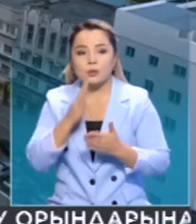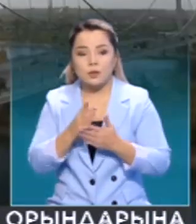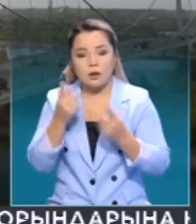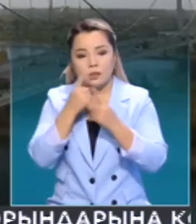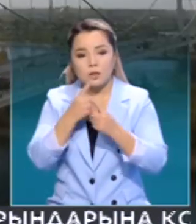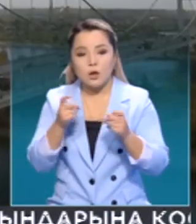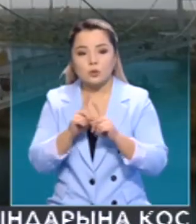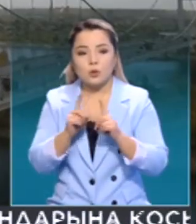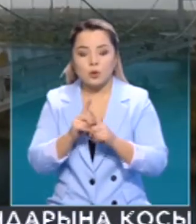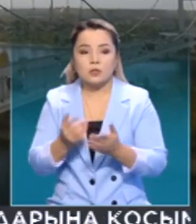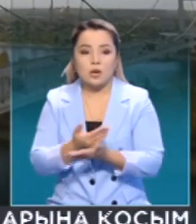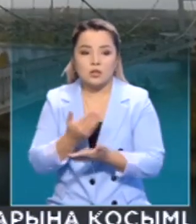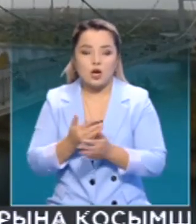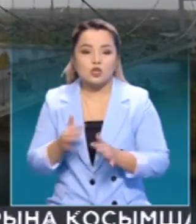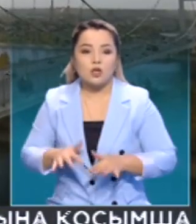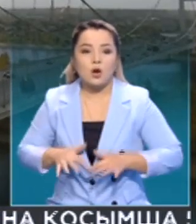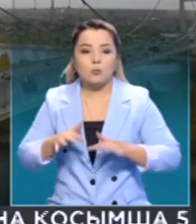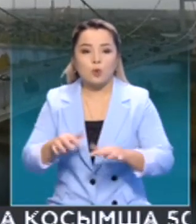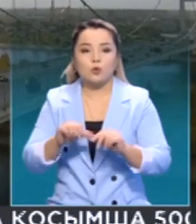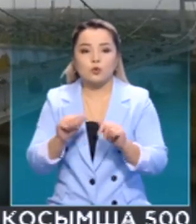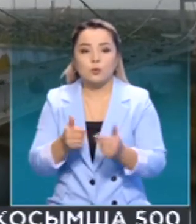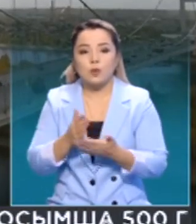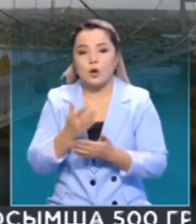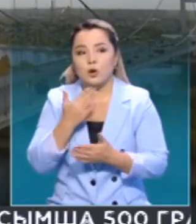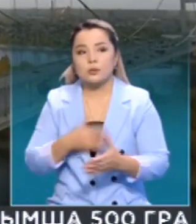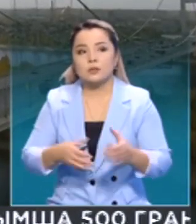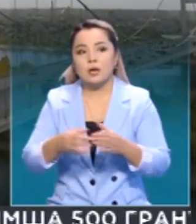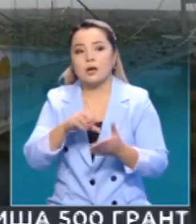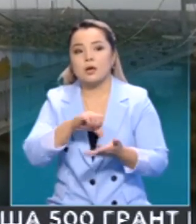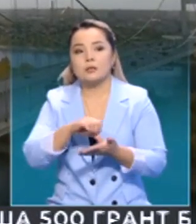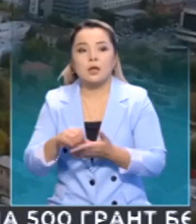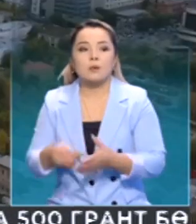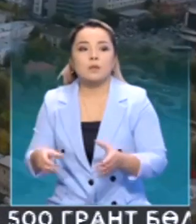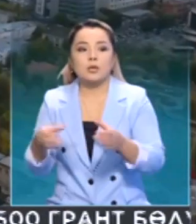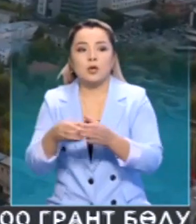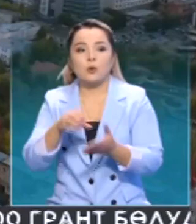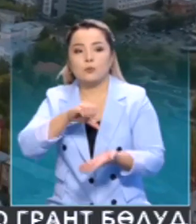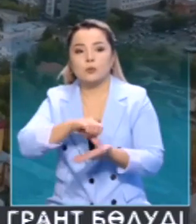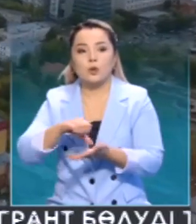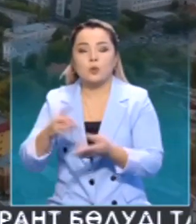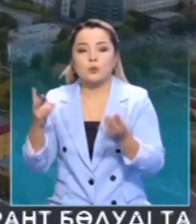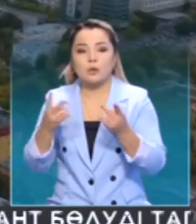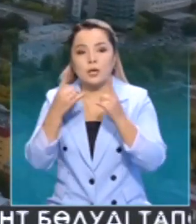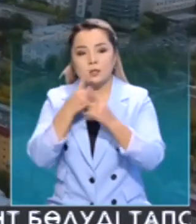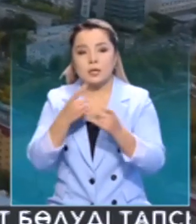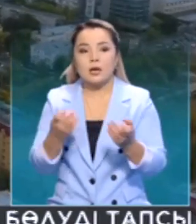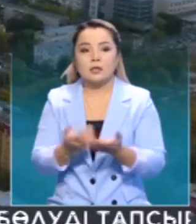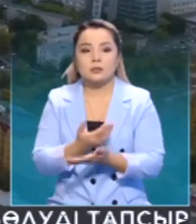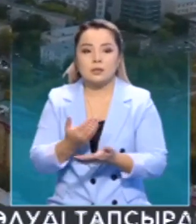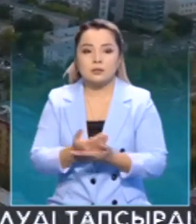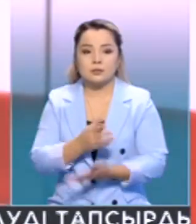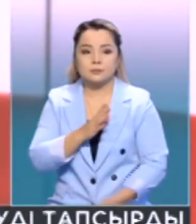да ұйымдастырылған. Осындай жағдайда бүкіл ұлт болып ұйысып бірігуіміз керек екенін еске салды.